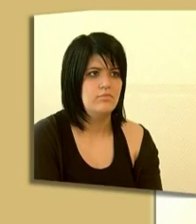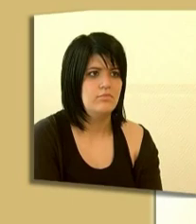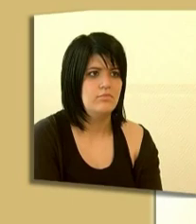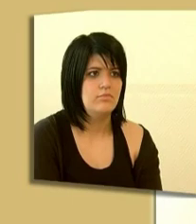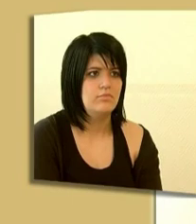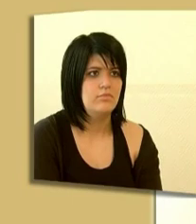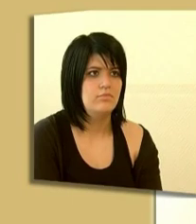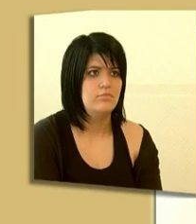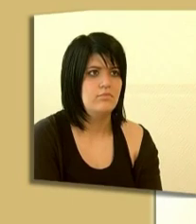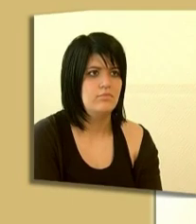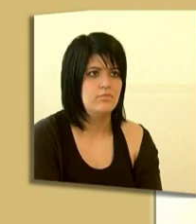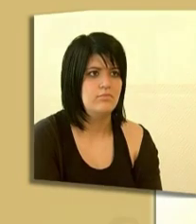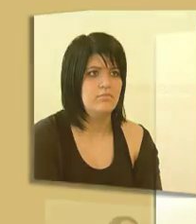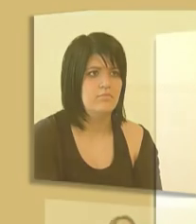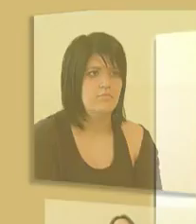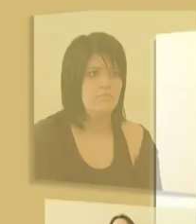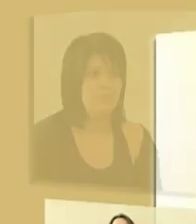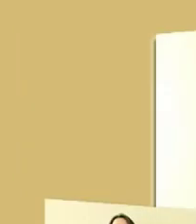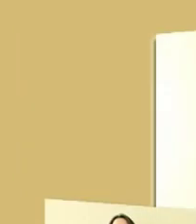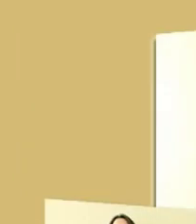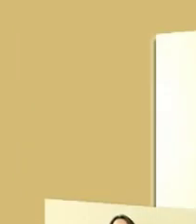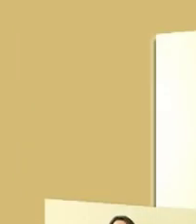Et on noue sous les fesses.